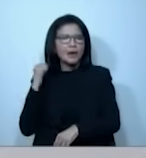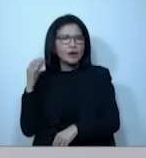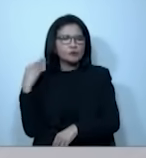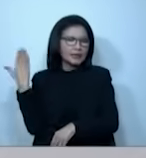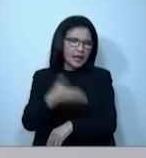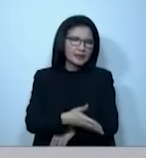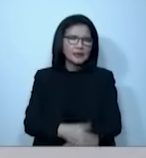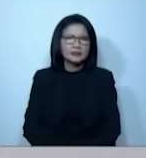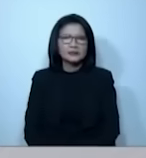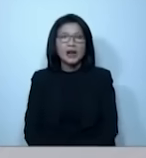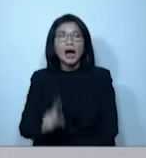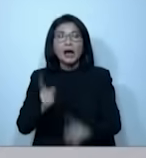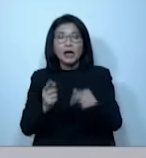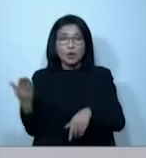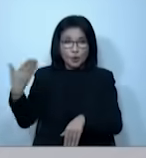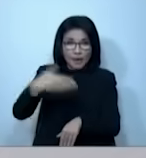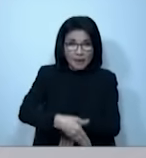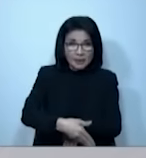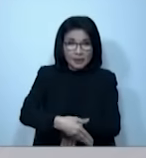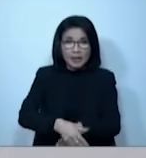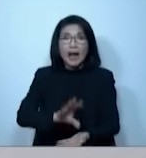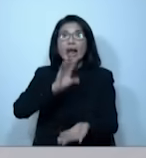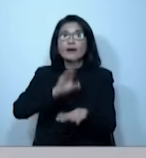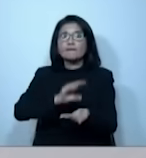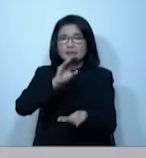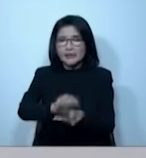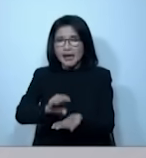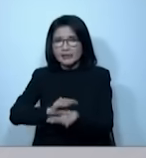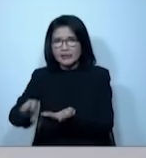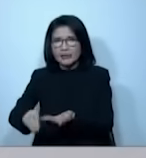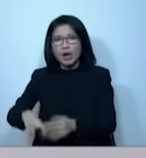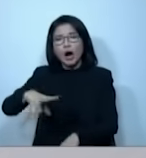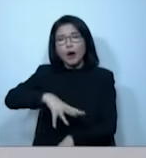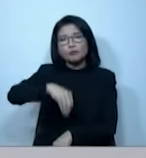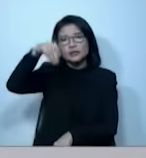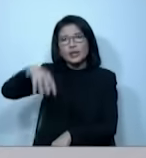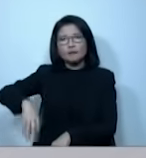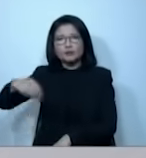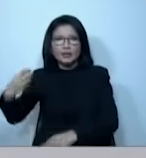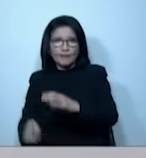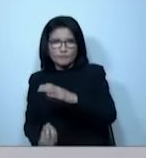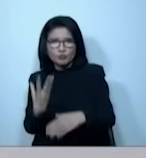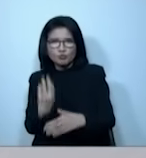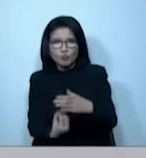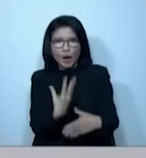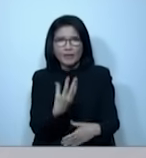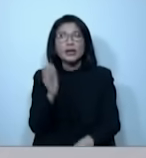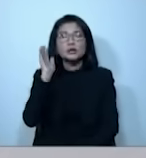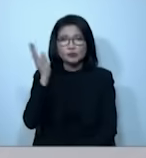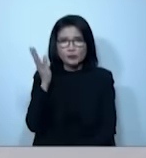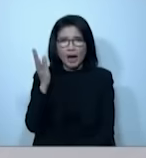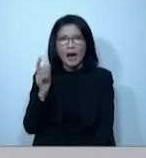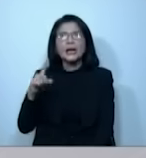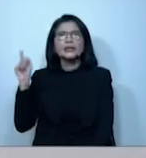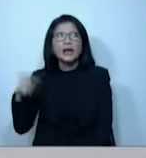kedua ketika mereka datang sudah masuk berinvestasi katakan pusat-pusat pertumbuhan sudah diberikan kepada mereka oleh